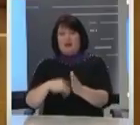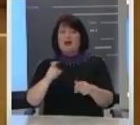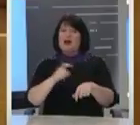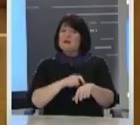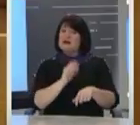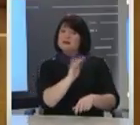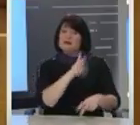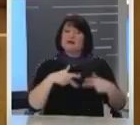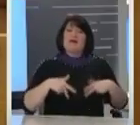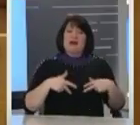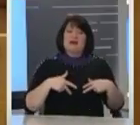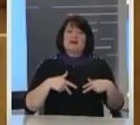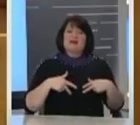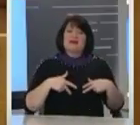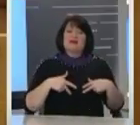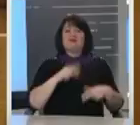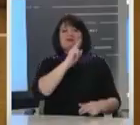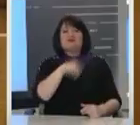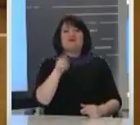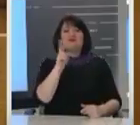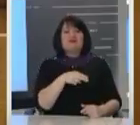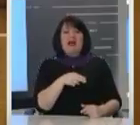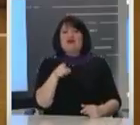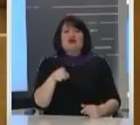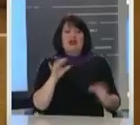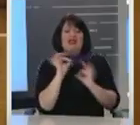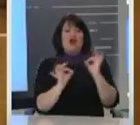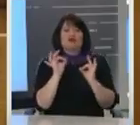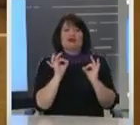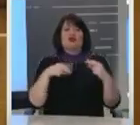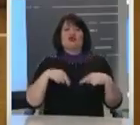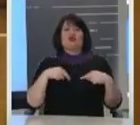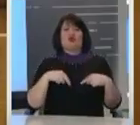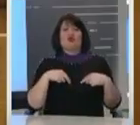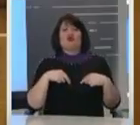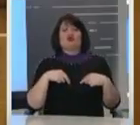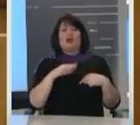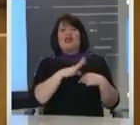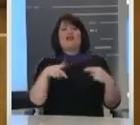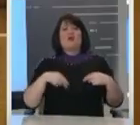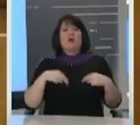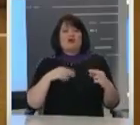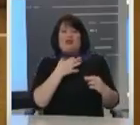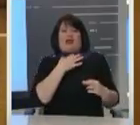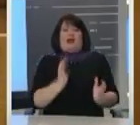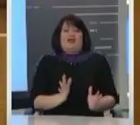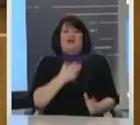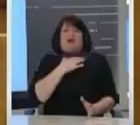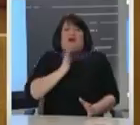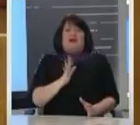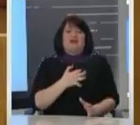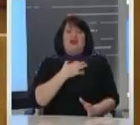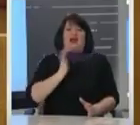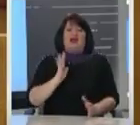κύριοι της κυβέρνησης, να καταργήσουμε τους διακοσμητικούς υπουργούς, τους διακοσμητικούς υφυπουργούς, μια